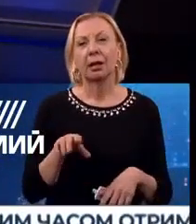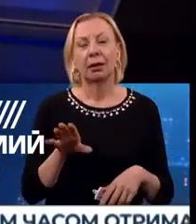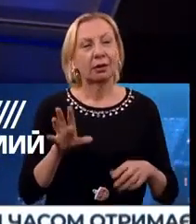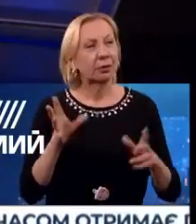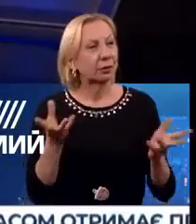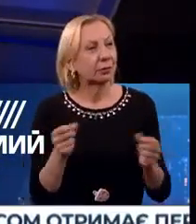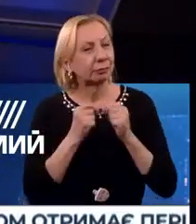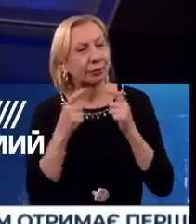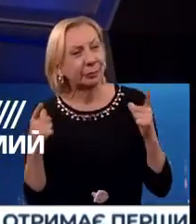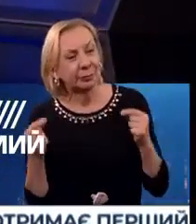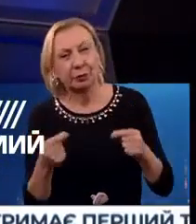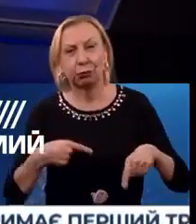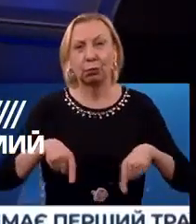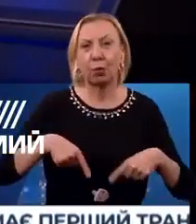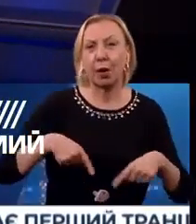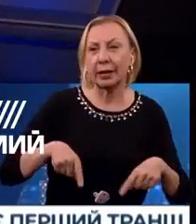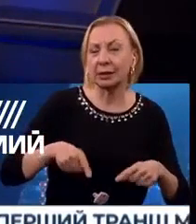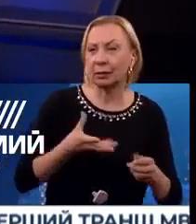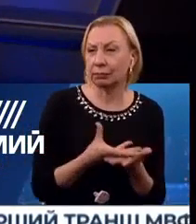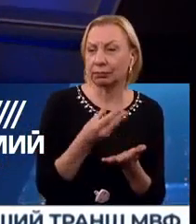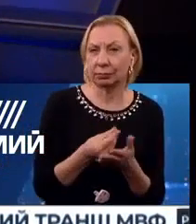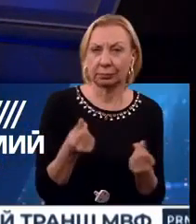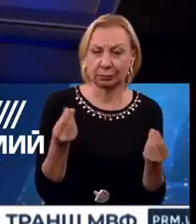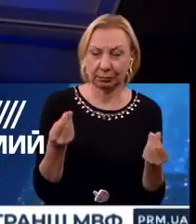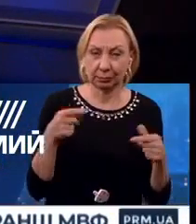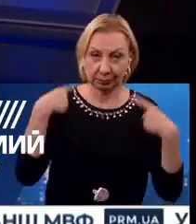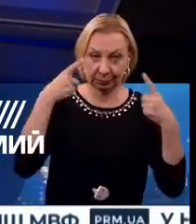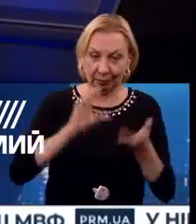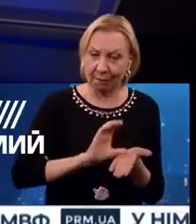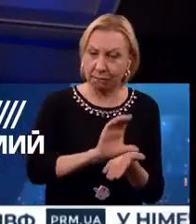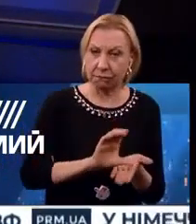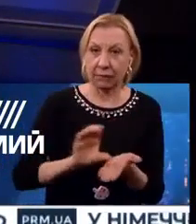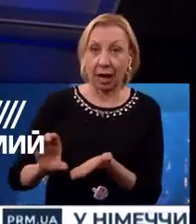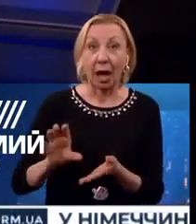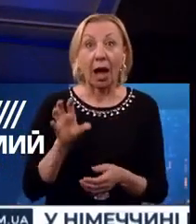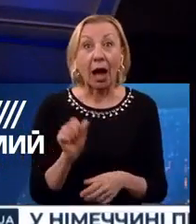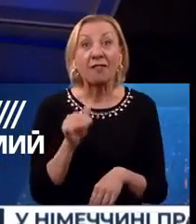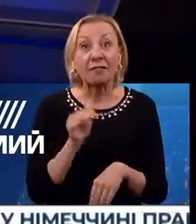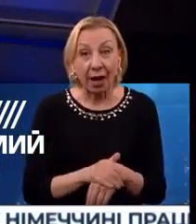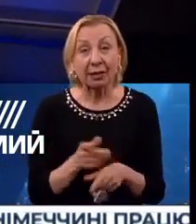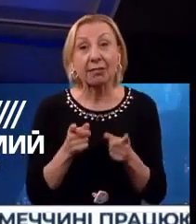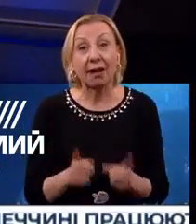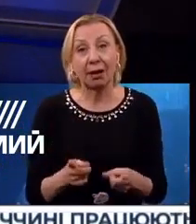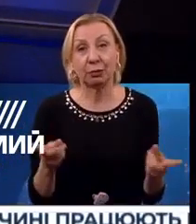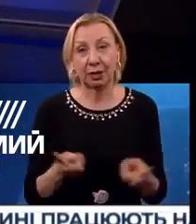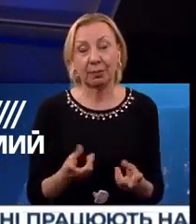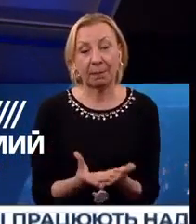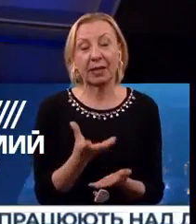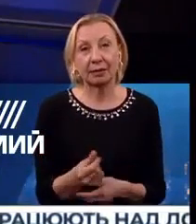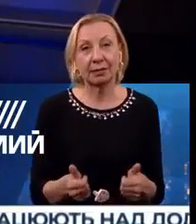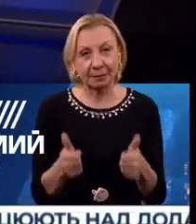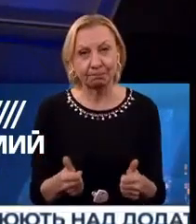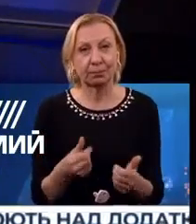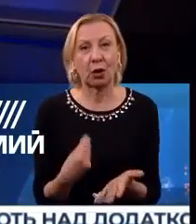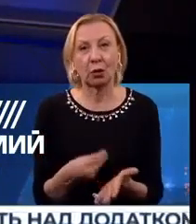уменам, футболістам, ще Бог знає кому. А натомість ми побачили, що реальні і справжні гроші треба платити лікарям. Тому що